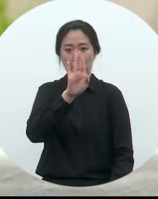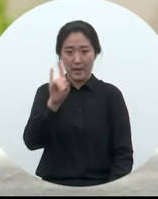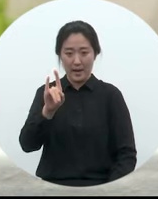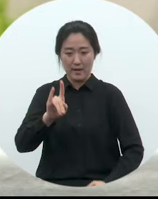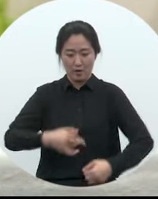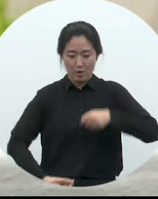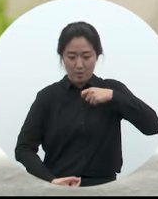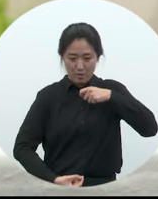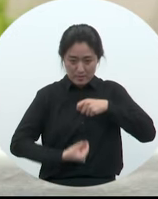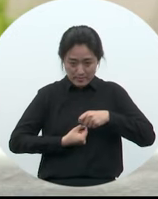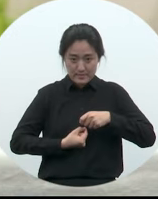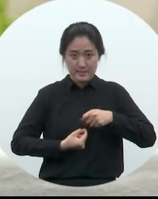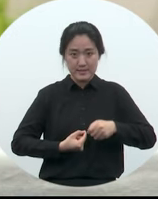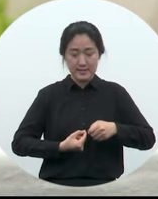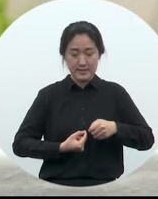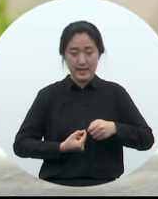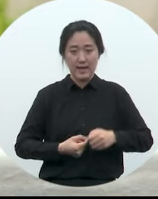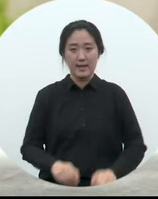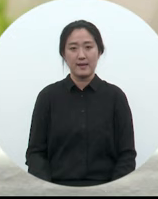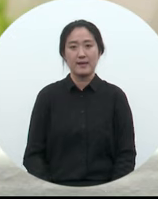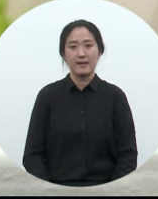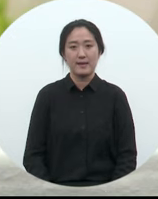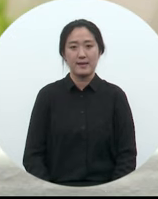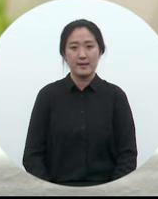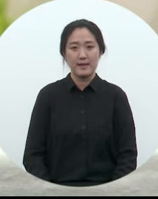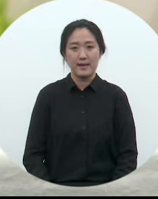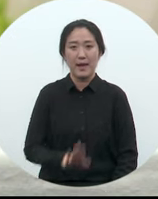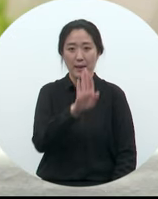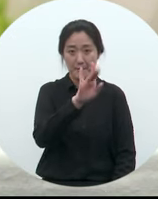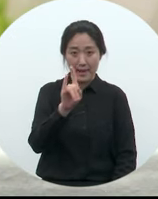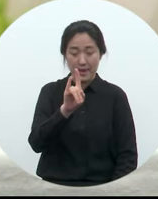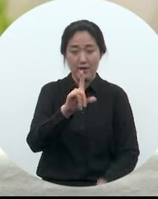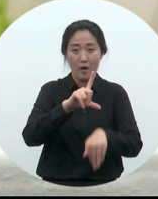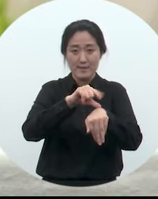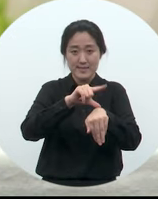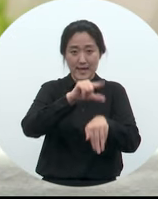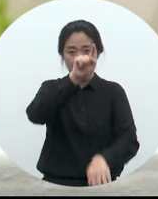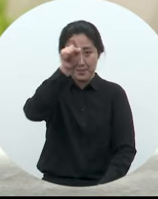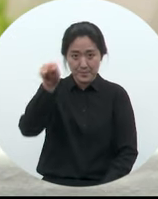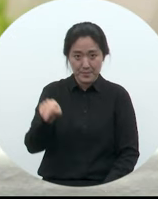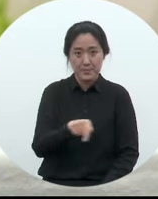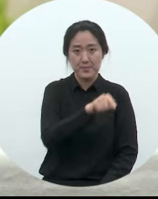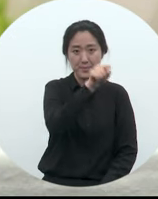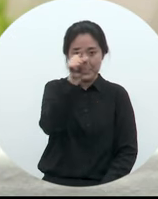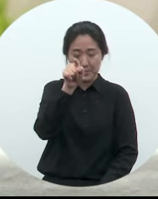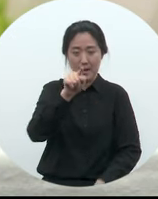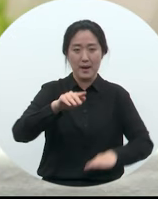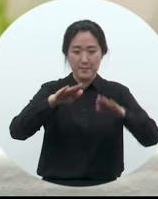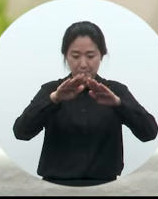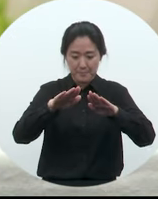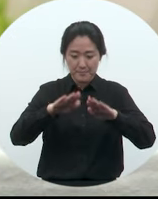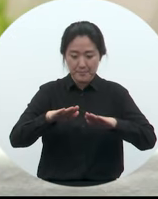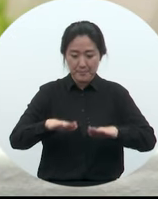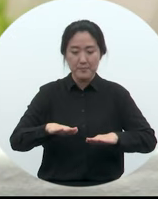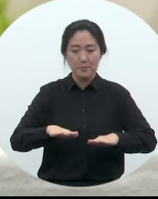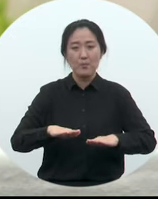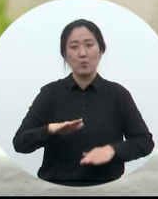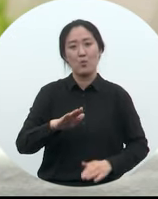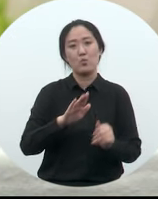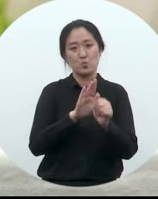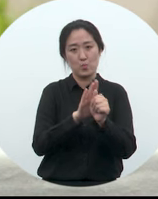그리고 배에서 심장 방향, 그리고 배는 시계 방향으로 마사지를 해주게 되면 도움이 많이